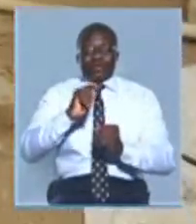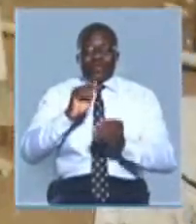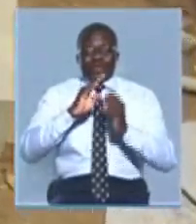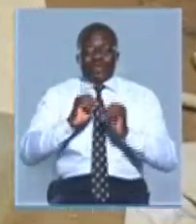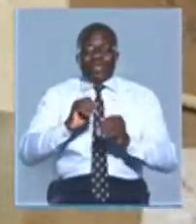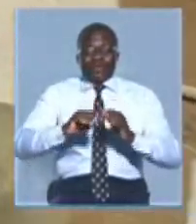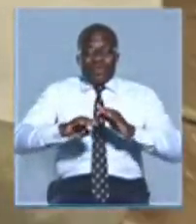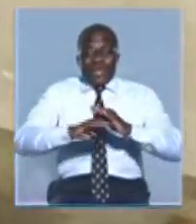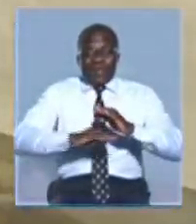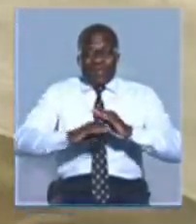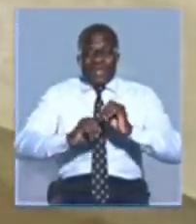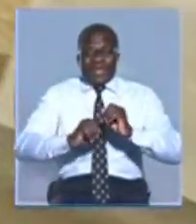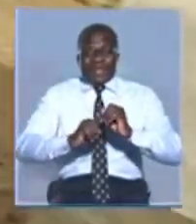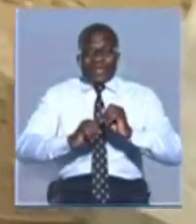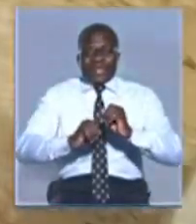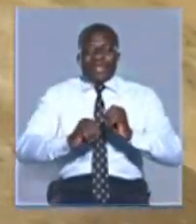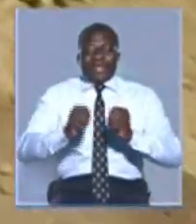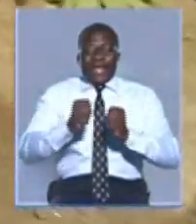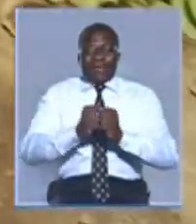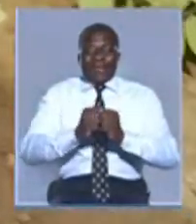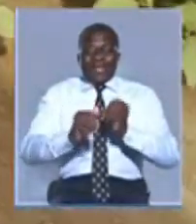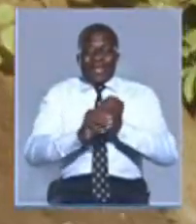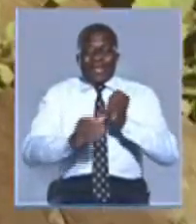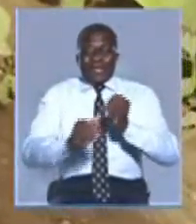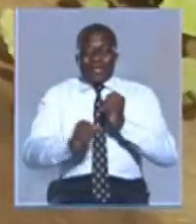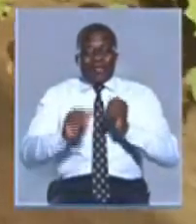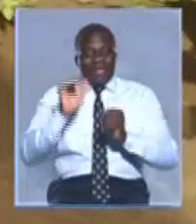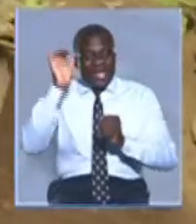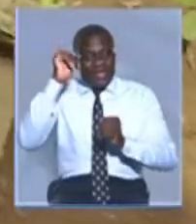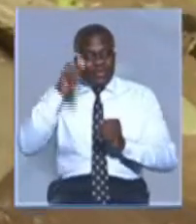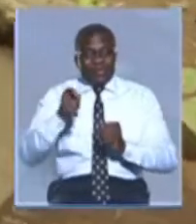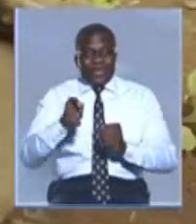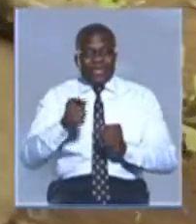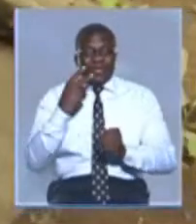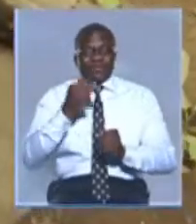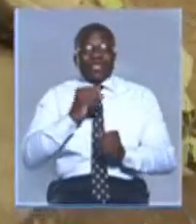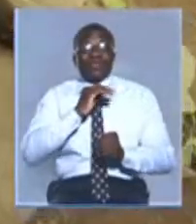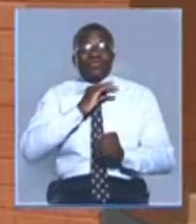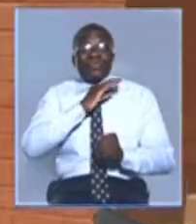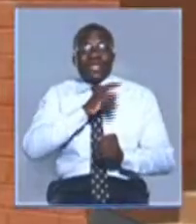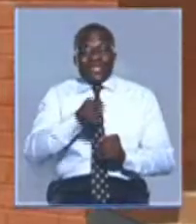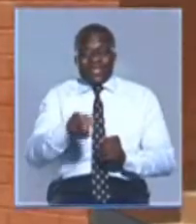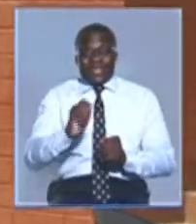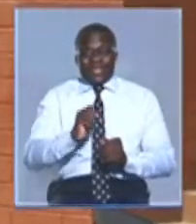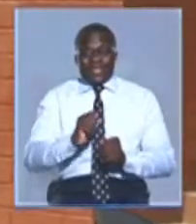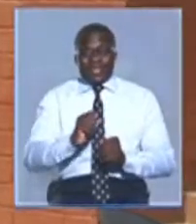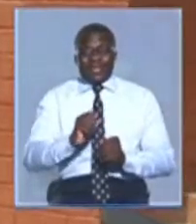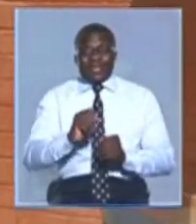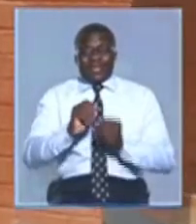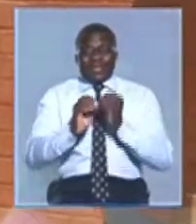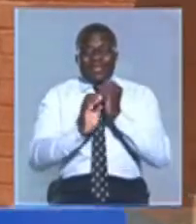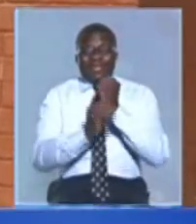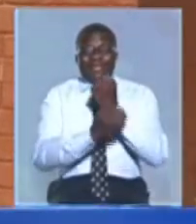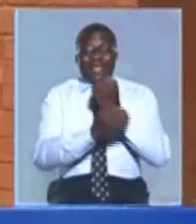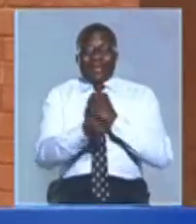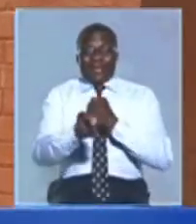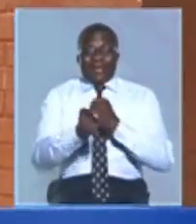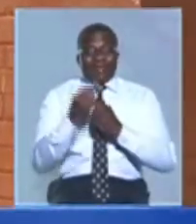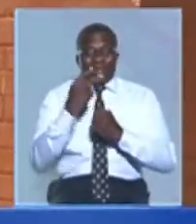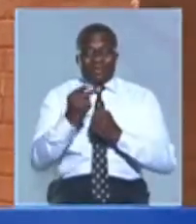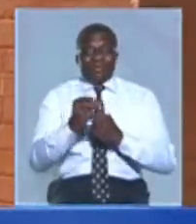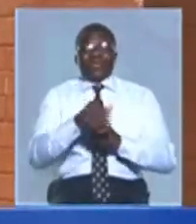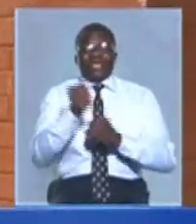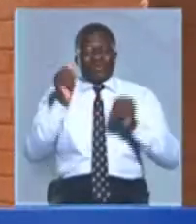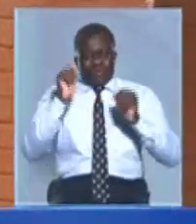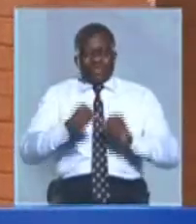sur la base de la bouse de vache. Vous voyez un peu les déchets de cuisine, les déchets d'ananas et tout ça, ça veut dire qu'il y a